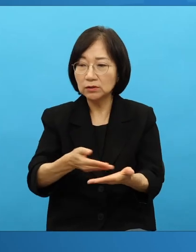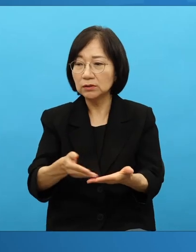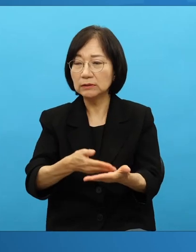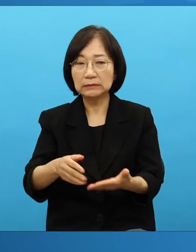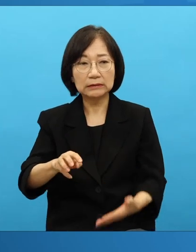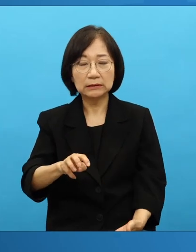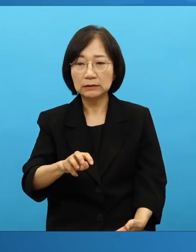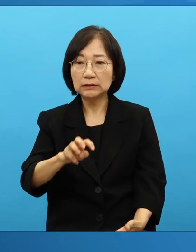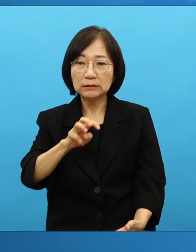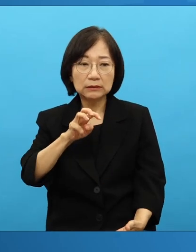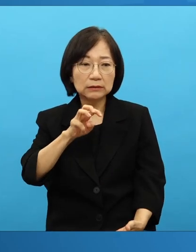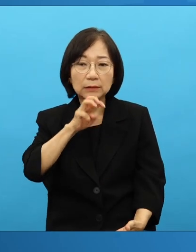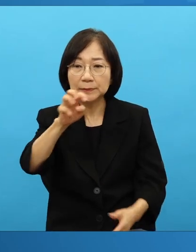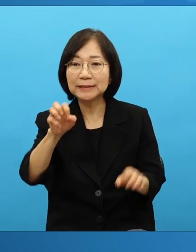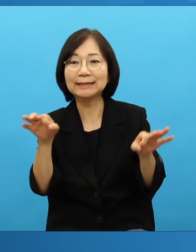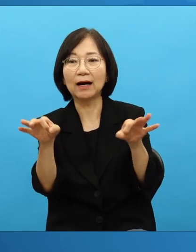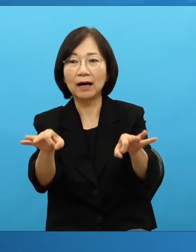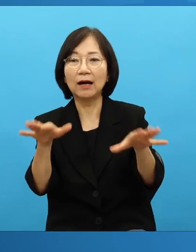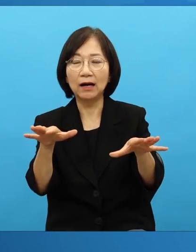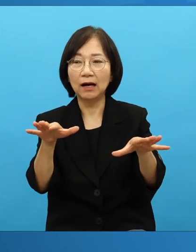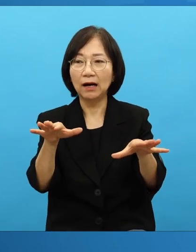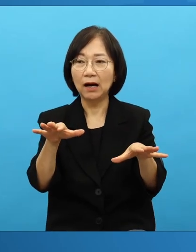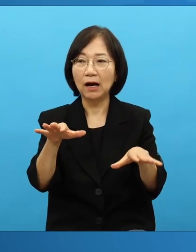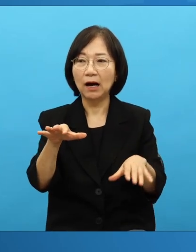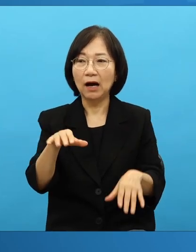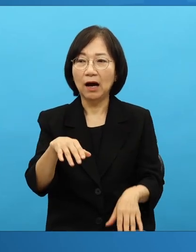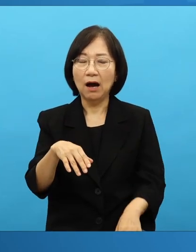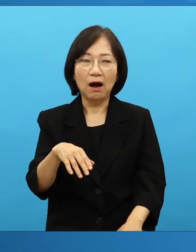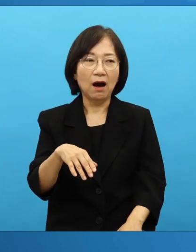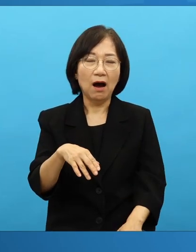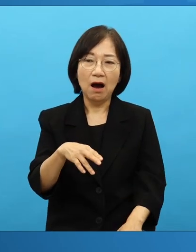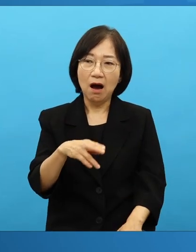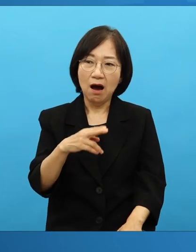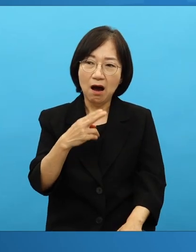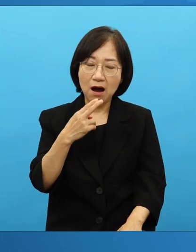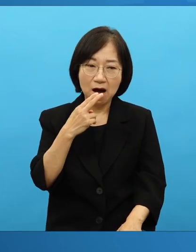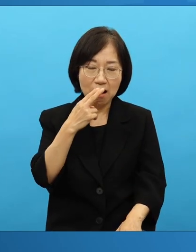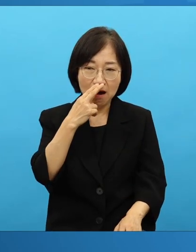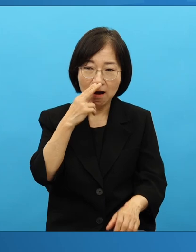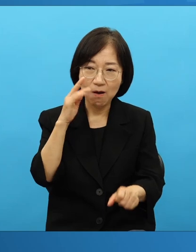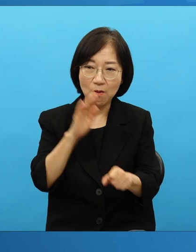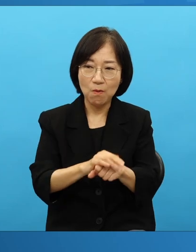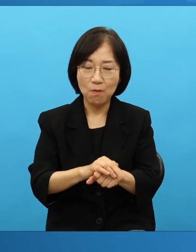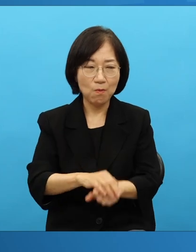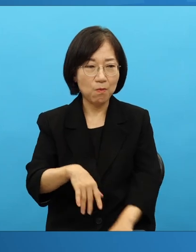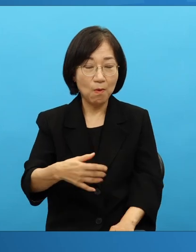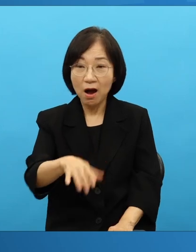他的大脑太复杂了。 여러분처럼 생각이나 골목도 못 그리고 그게 정상이라고.